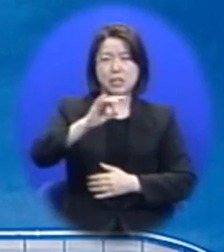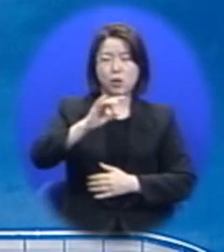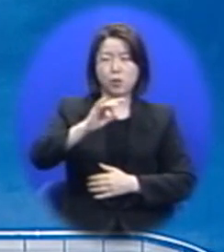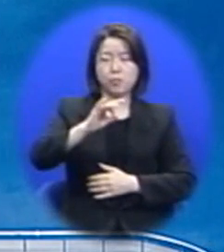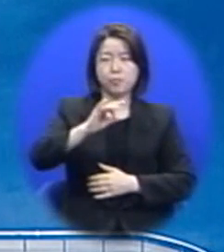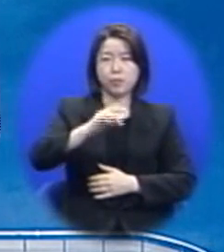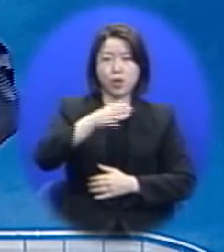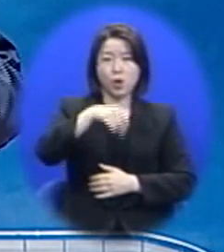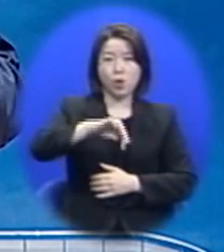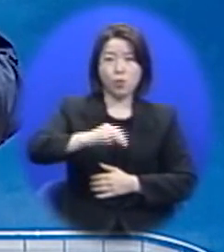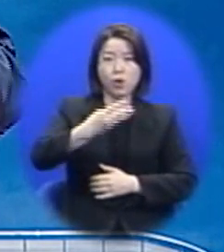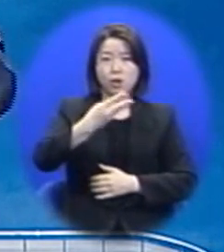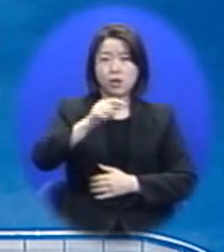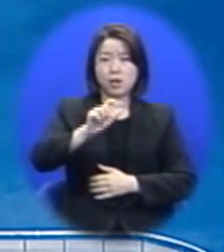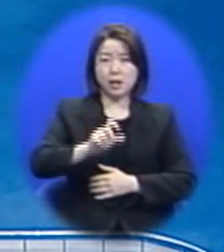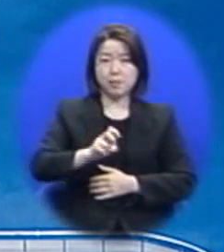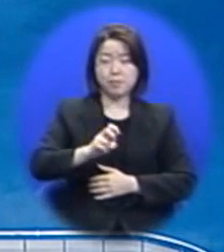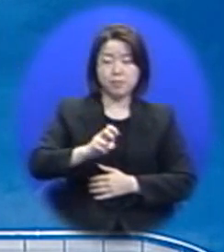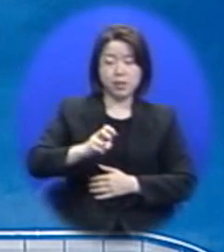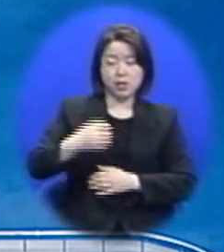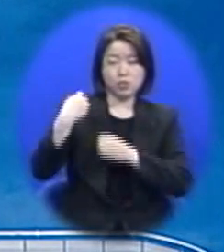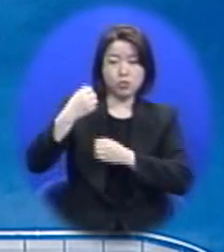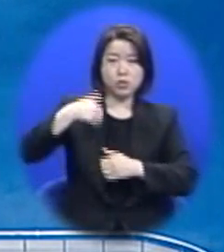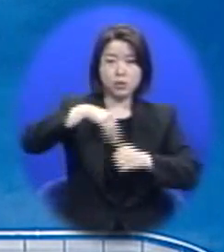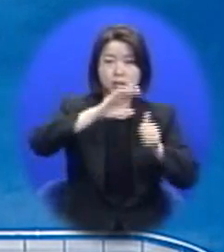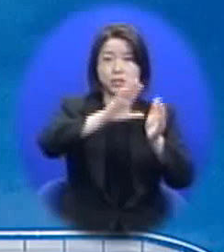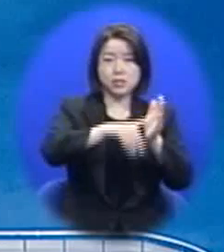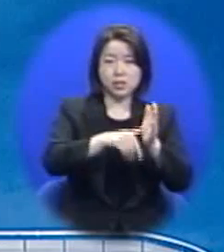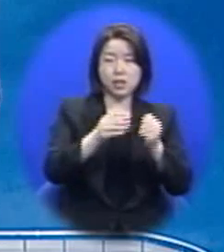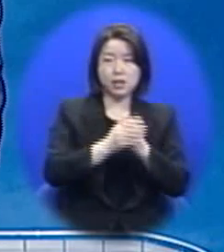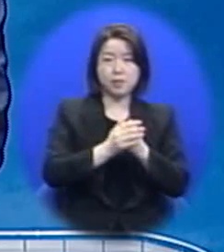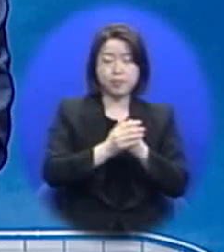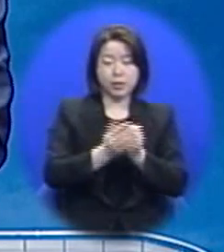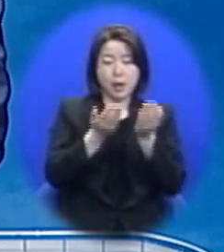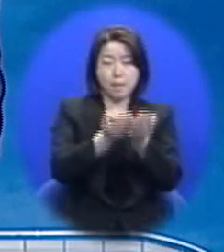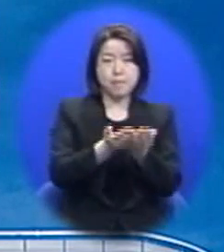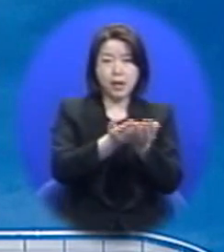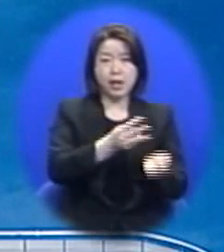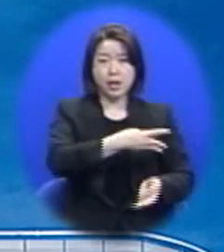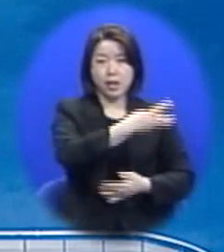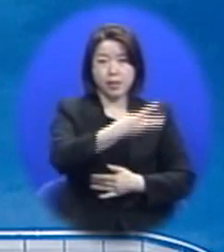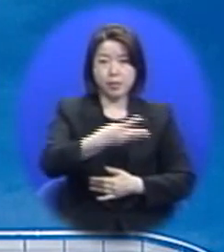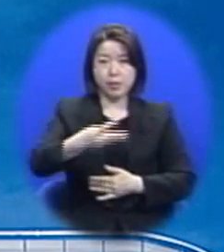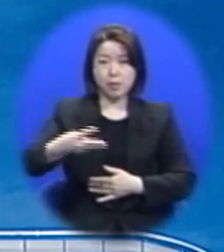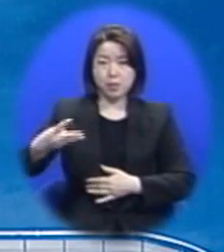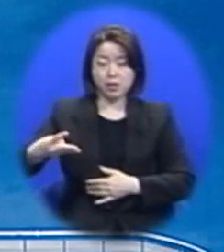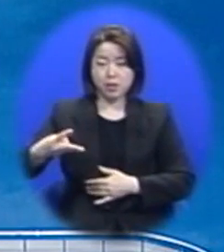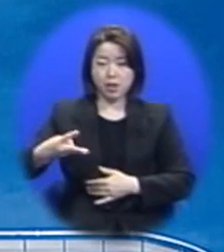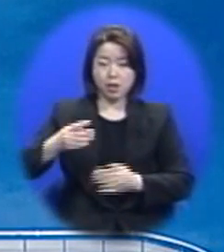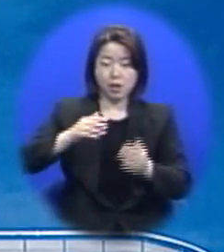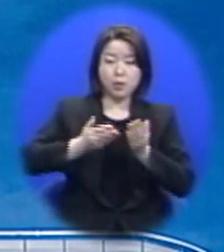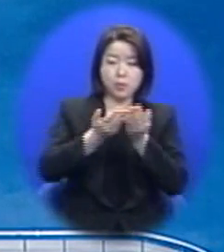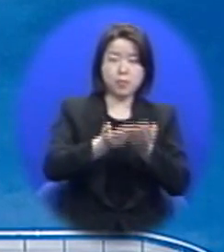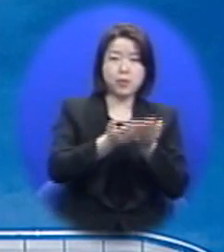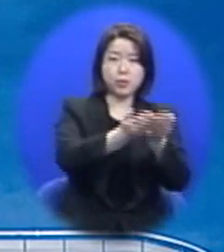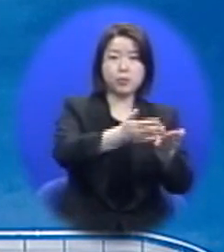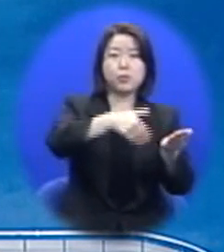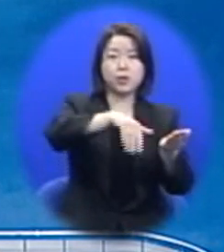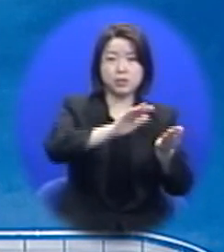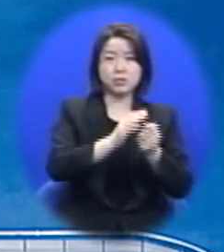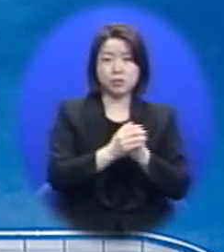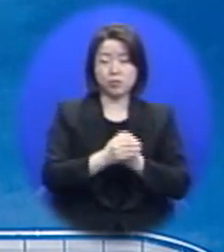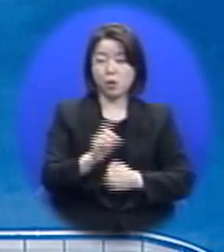때 그때는 배를 타고 태평양을 건너서 월남까지 갔었습니다. 어느